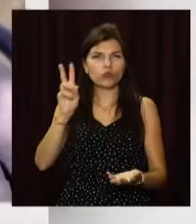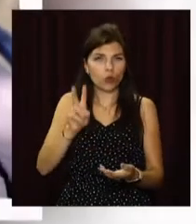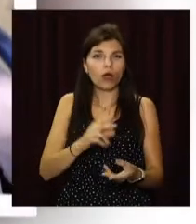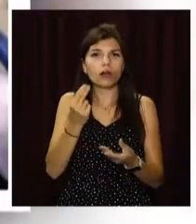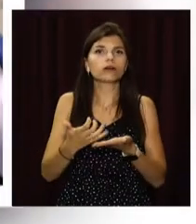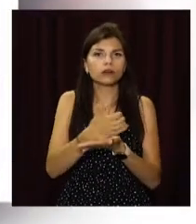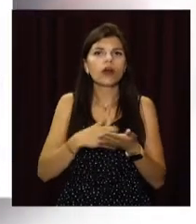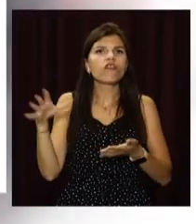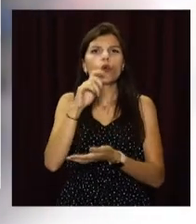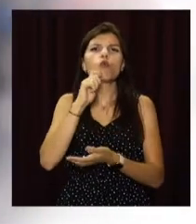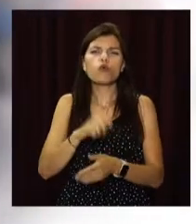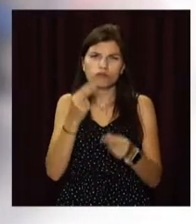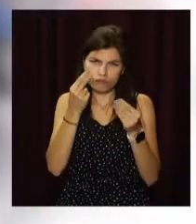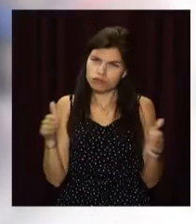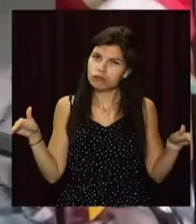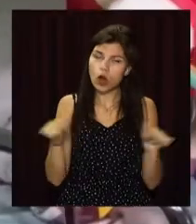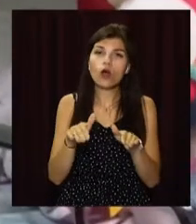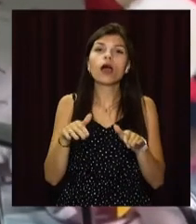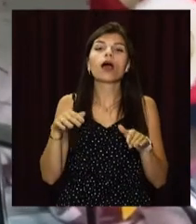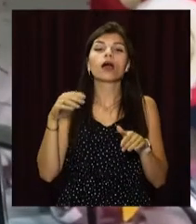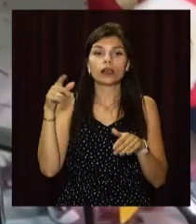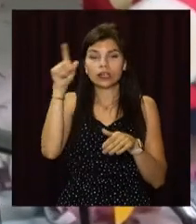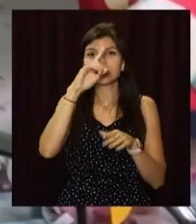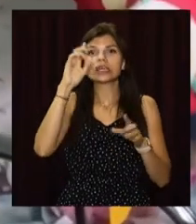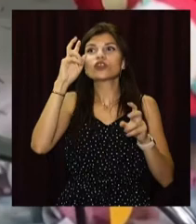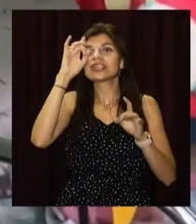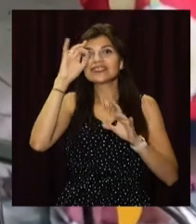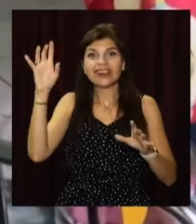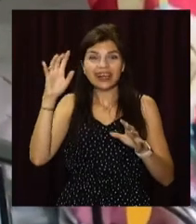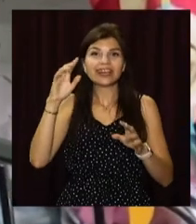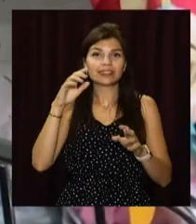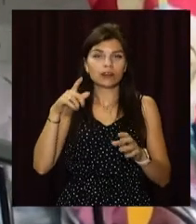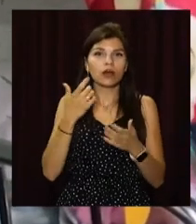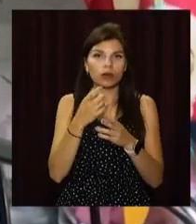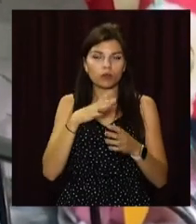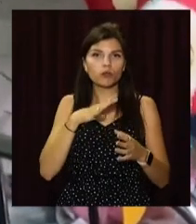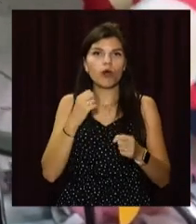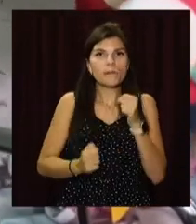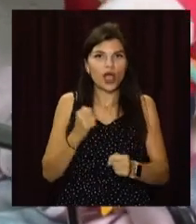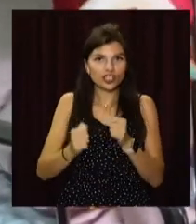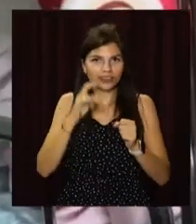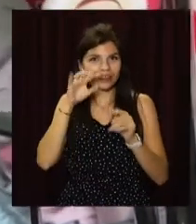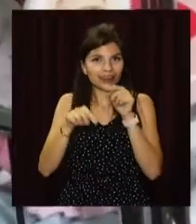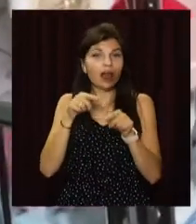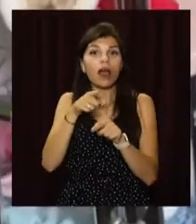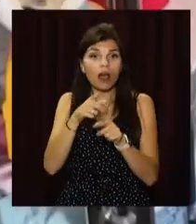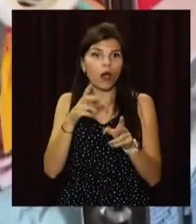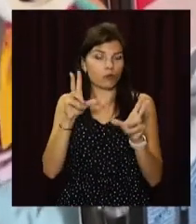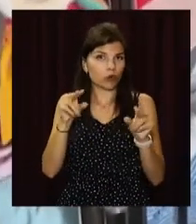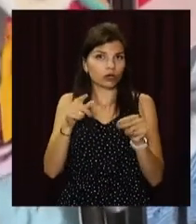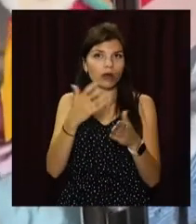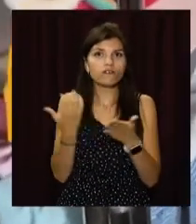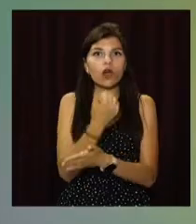збору коштів долучилася вся Україна, а зірки започаткували спортивний флешмоб. Але Алісі пощастило, вона виграла потрібні їй ліки